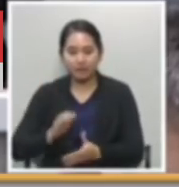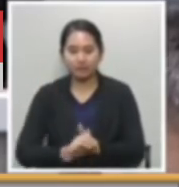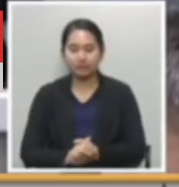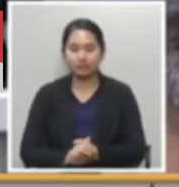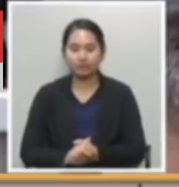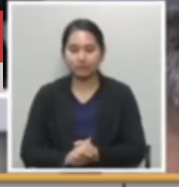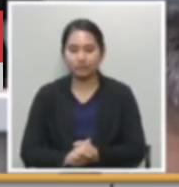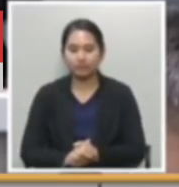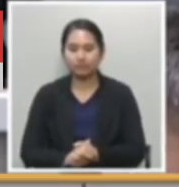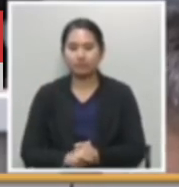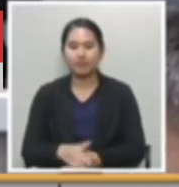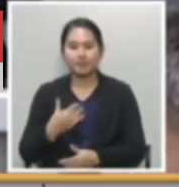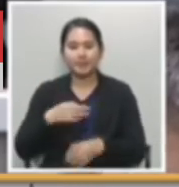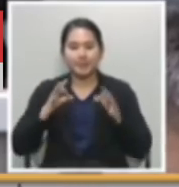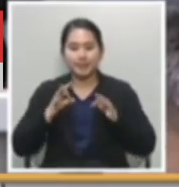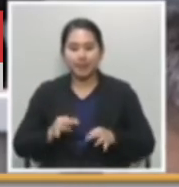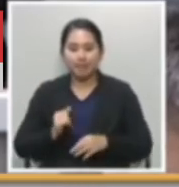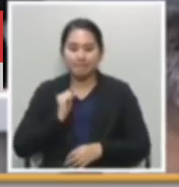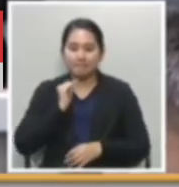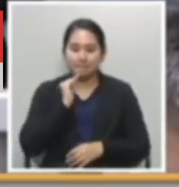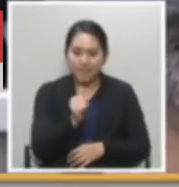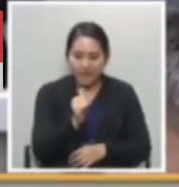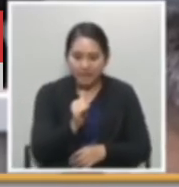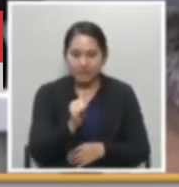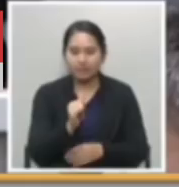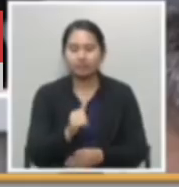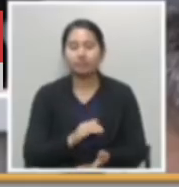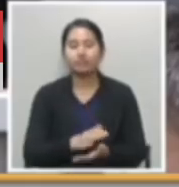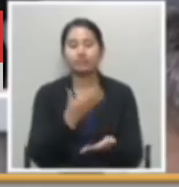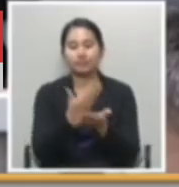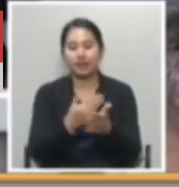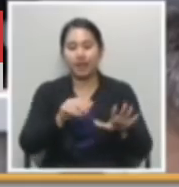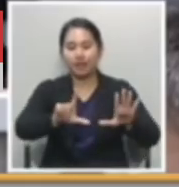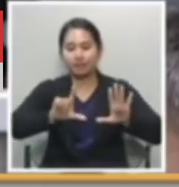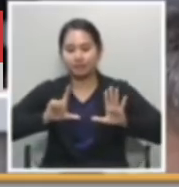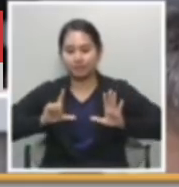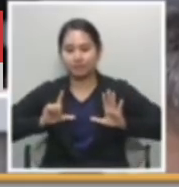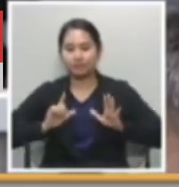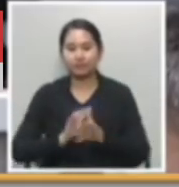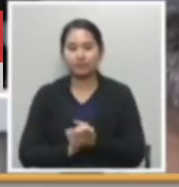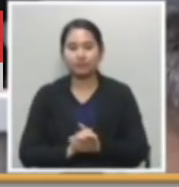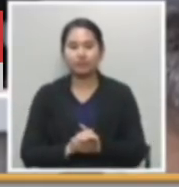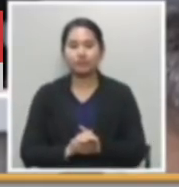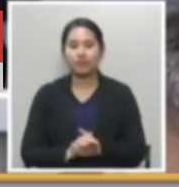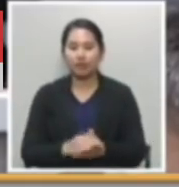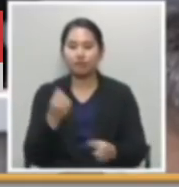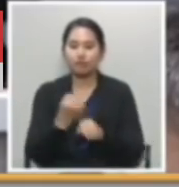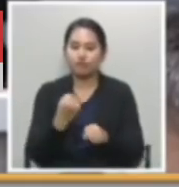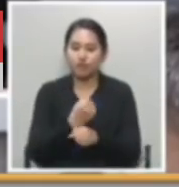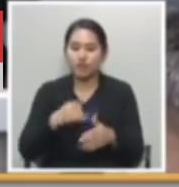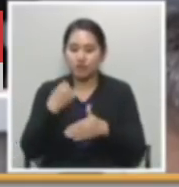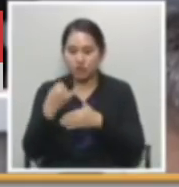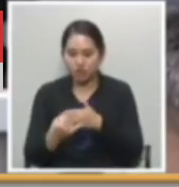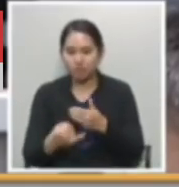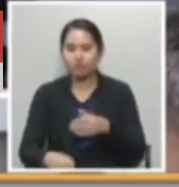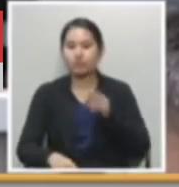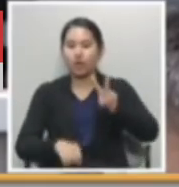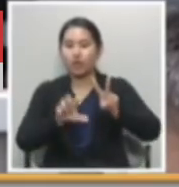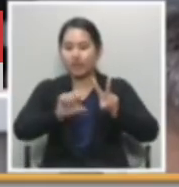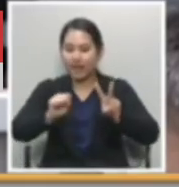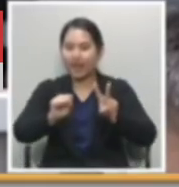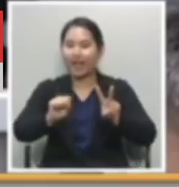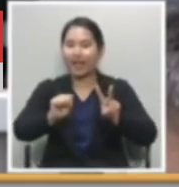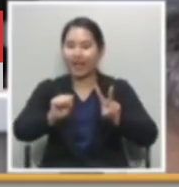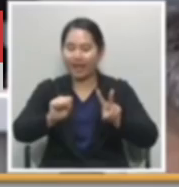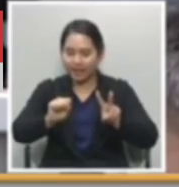สินใจว่าจะไปที่ไหนเอาไปเลย200,000หยวนทันทีที่ไปเรียนฝึกงานจบมาแล้วเอาไปอีก200,000หยวนทันทีที่บอกจะเริ่มกิจการเอา